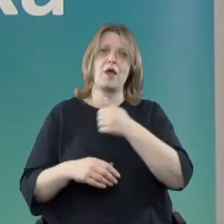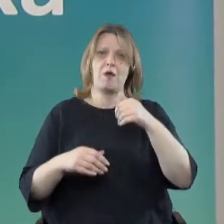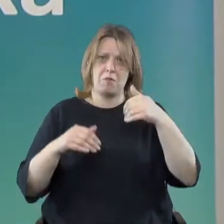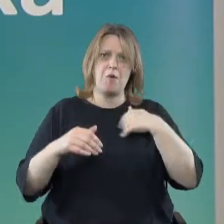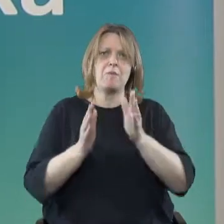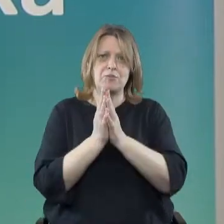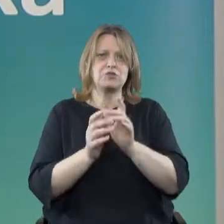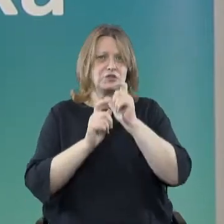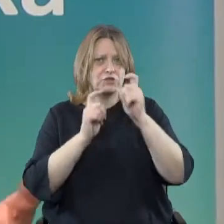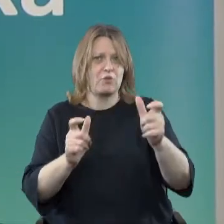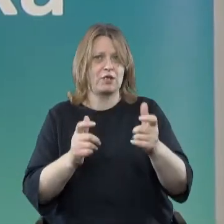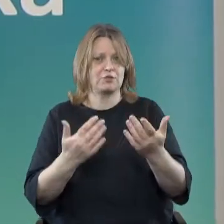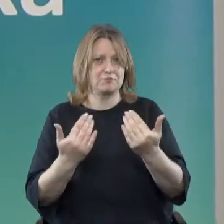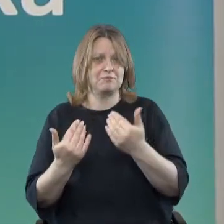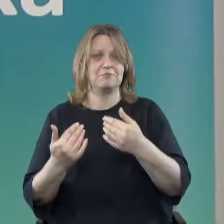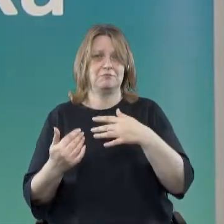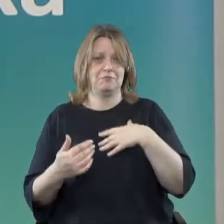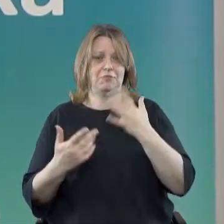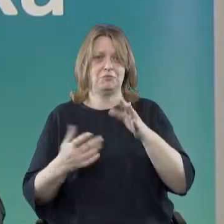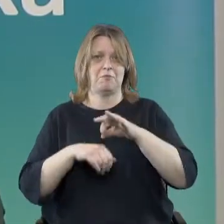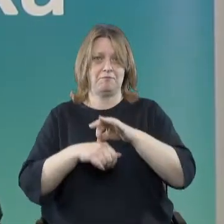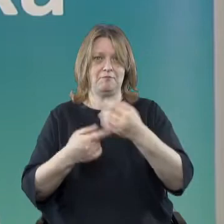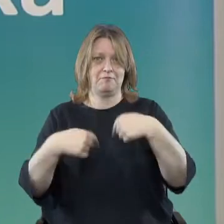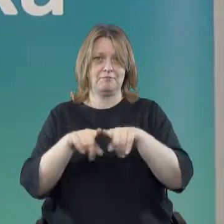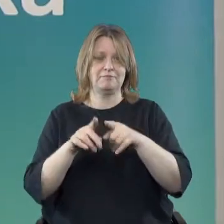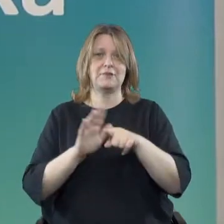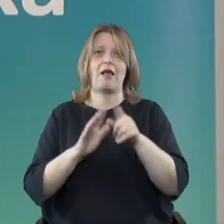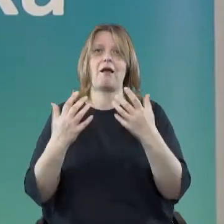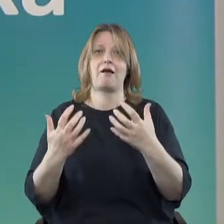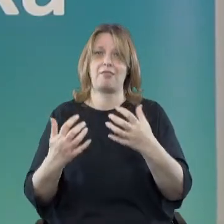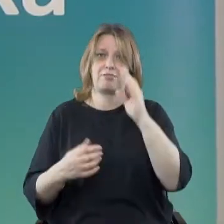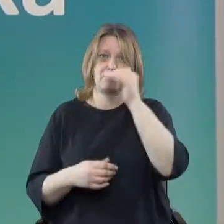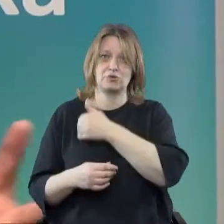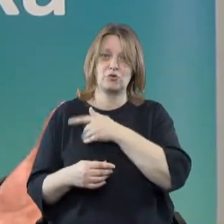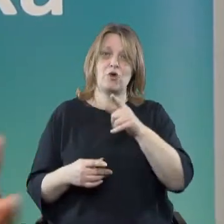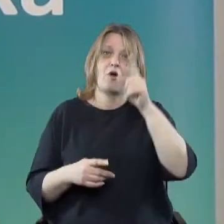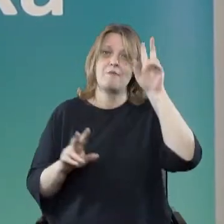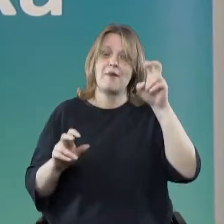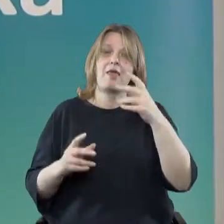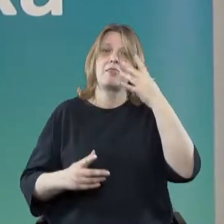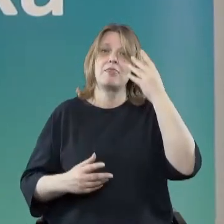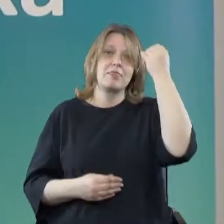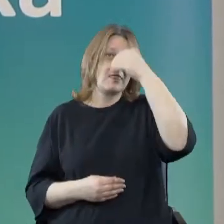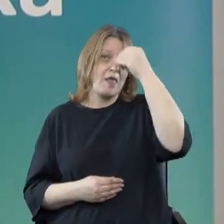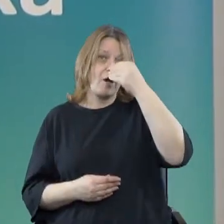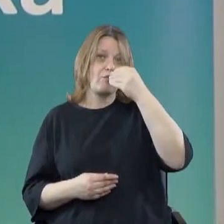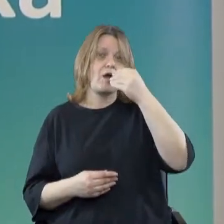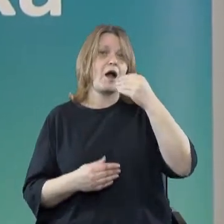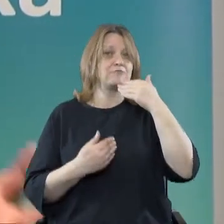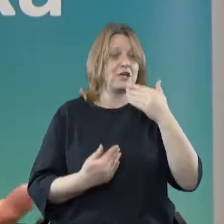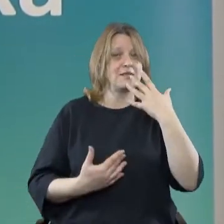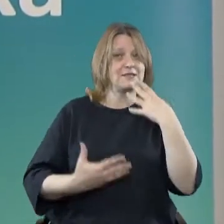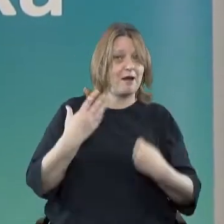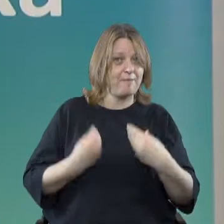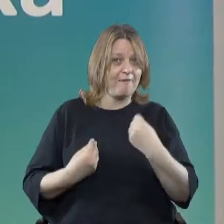również prowadzić dla chętnych szkół. To jest nauka przez zabawę. Zobaczycie, dzieci, jak będzie ta lekcja wyglądała.